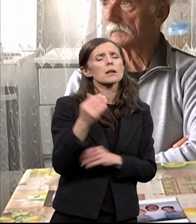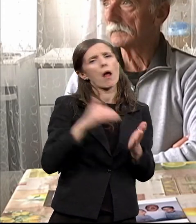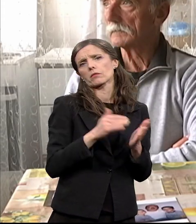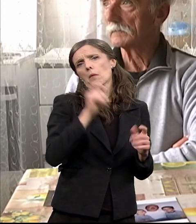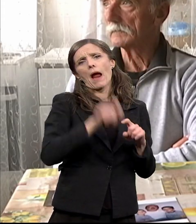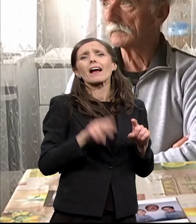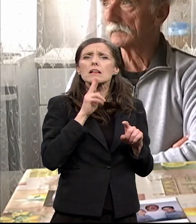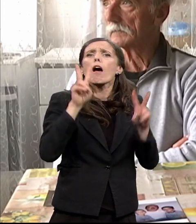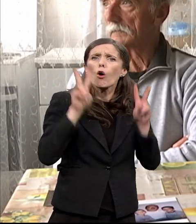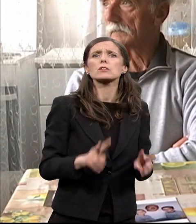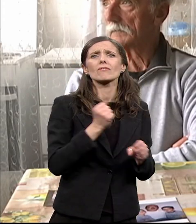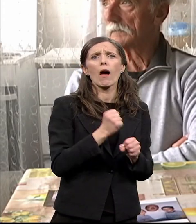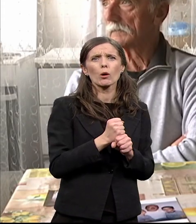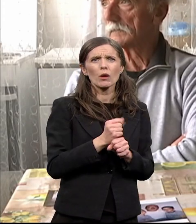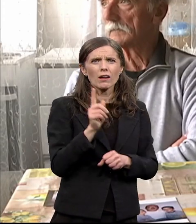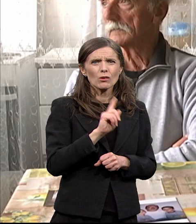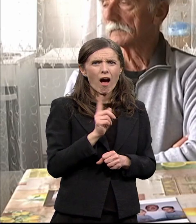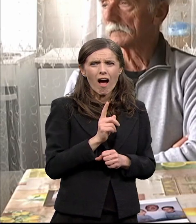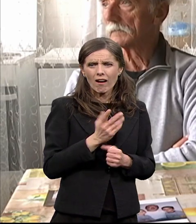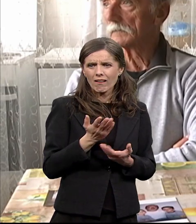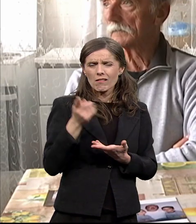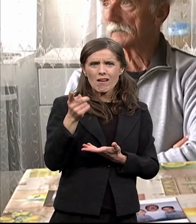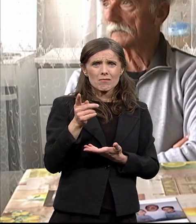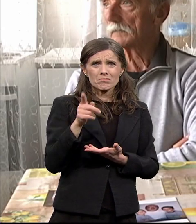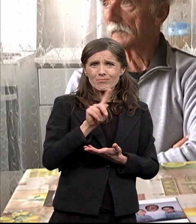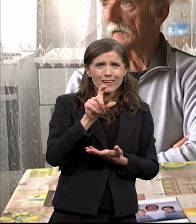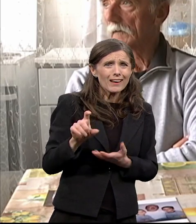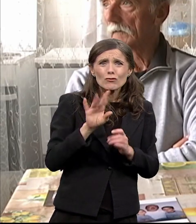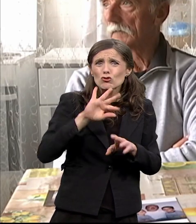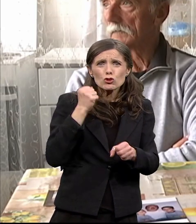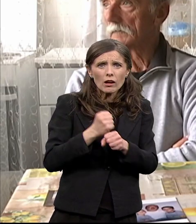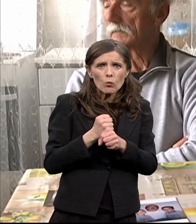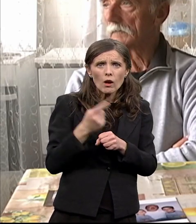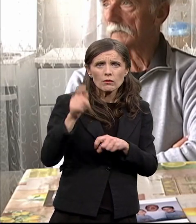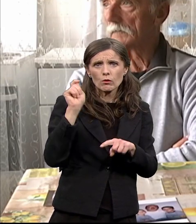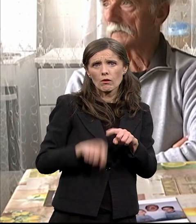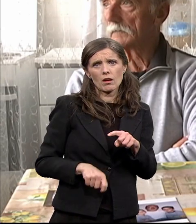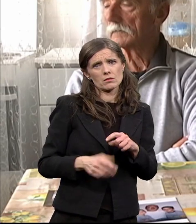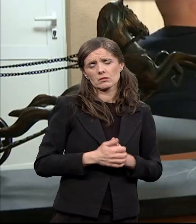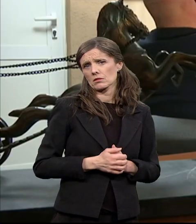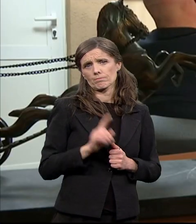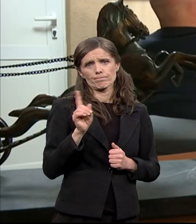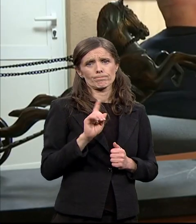ali ne po cenu da, da nevin čovjek plaća nešto što nije uradio.